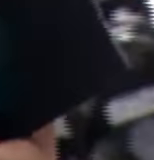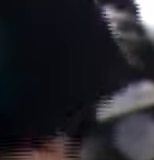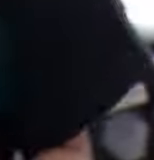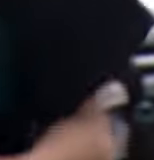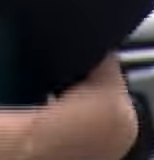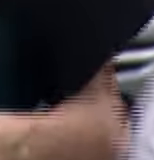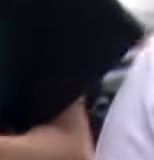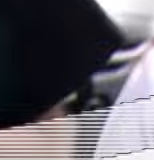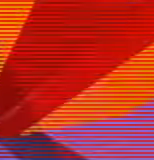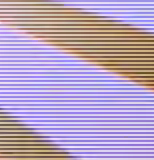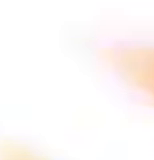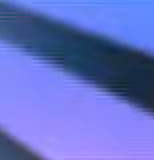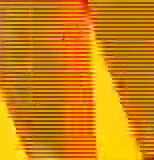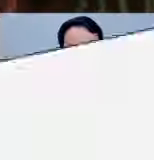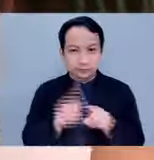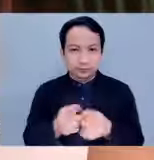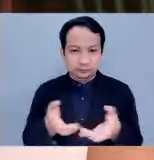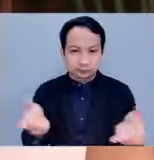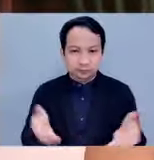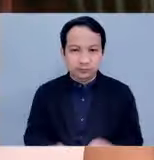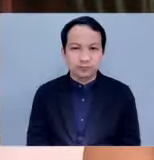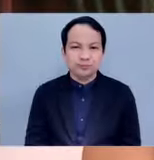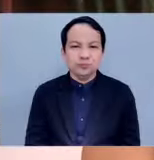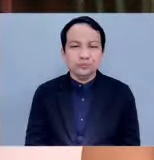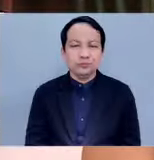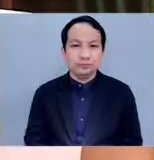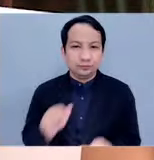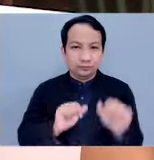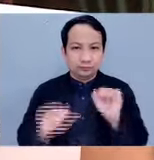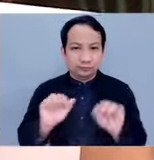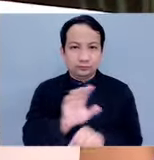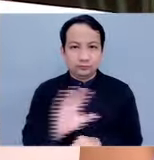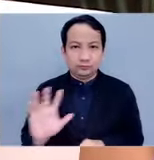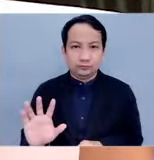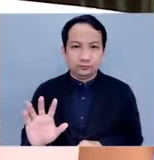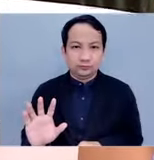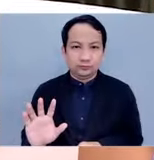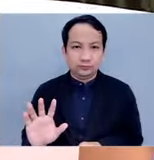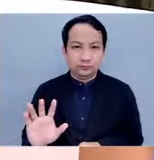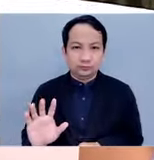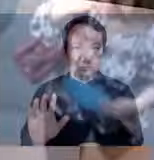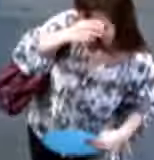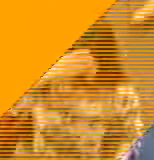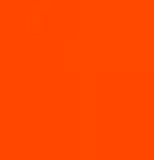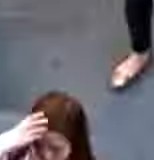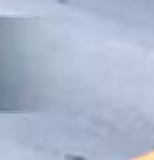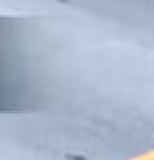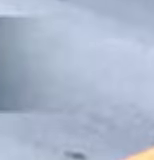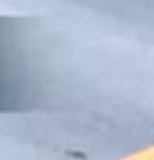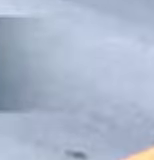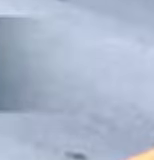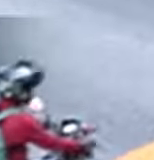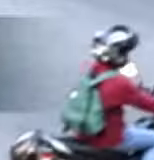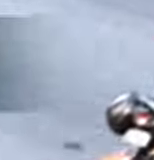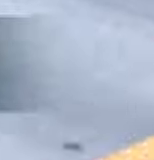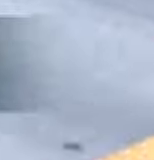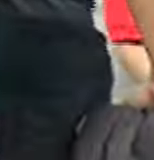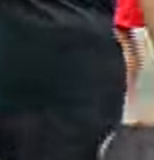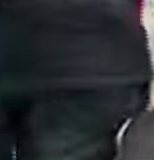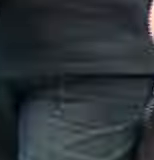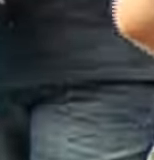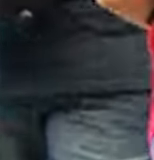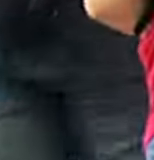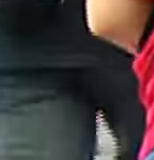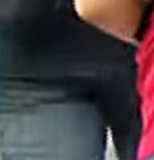kapatid. At sa mga umaaksyong balita sa frontline sa umaga, karamihan sa mga Pinoy hindi naniniwalang prioridad sa ngayon